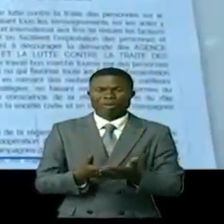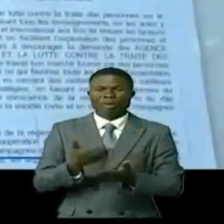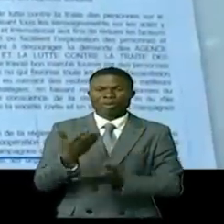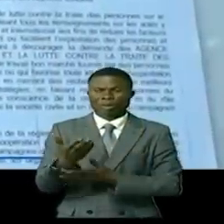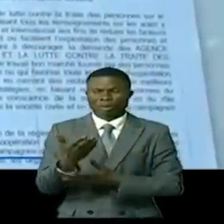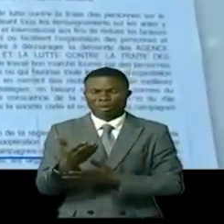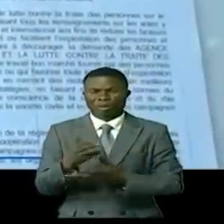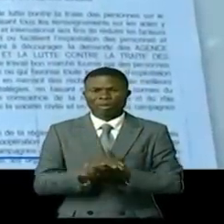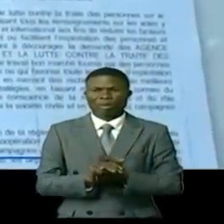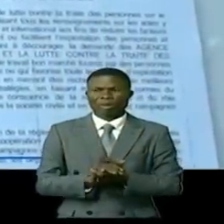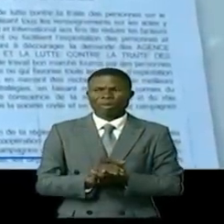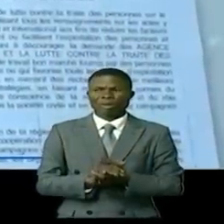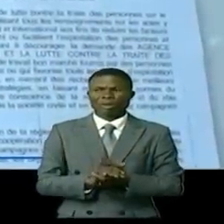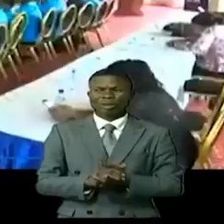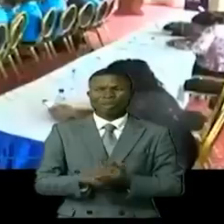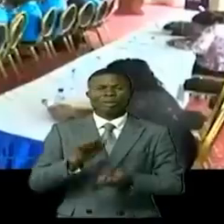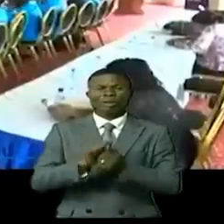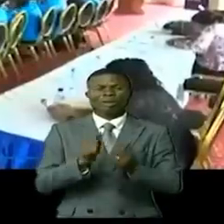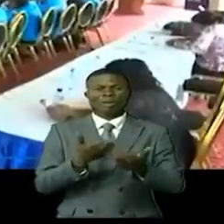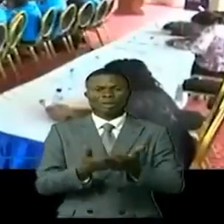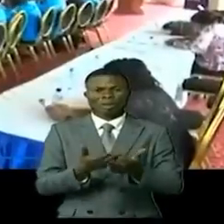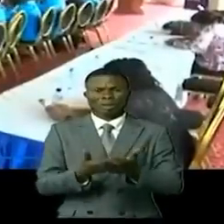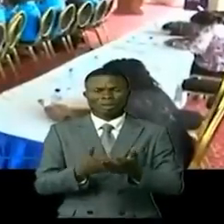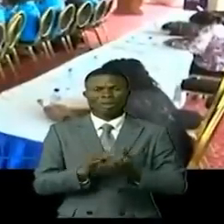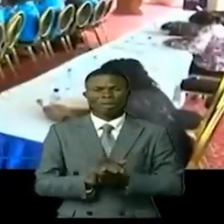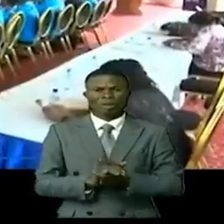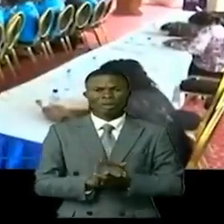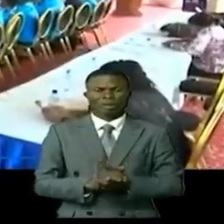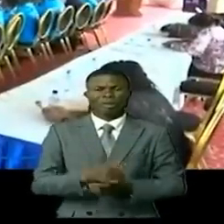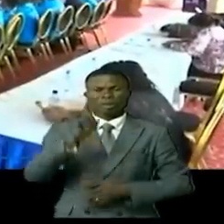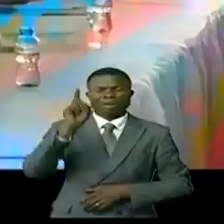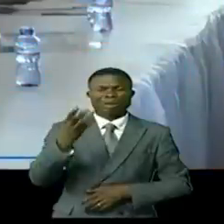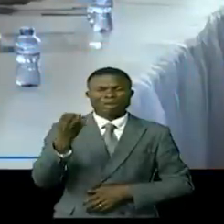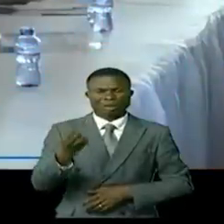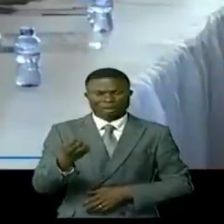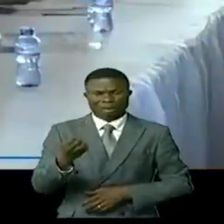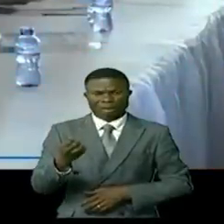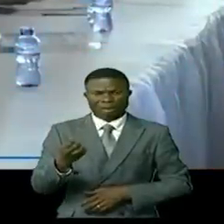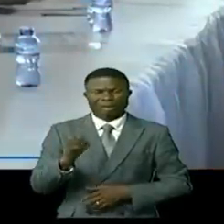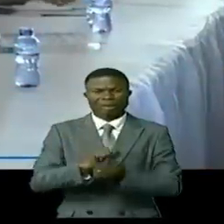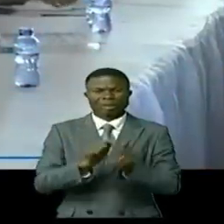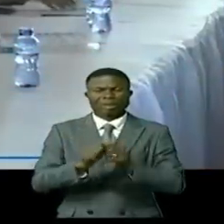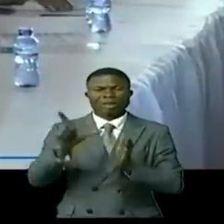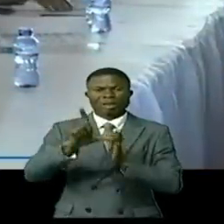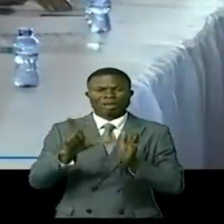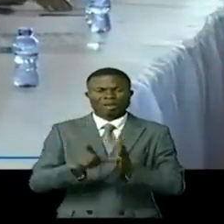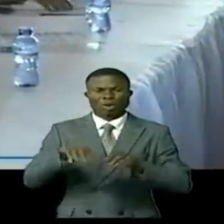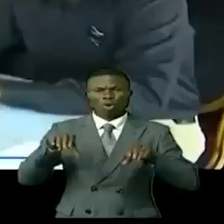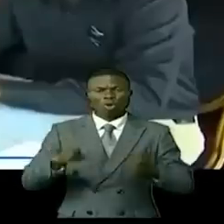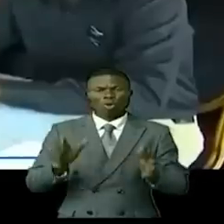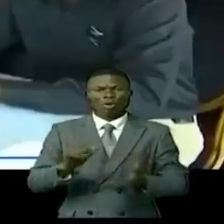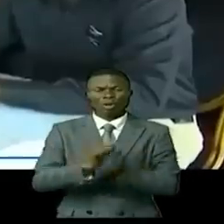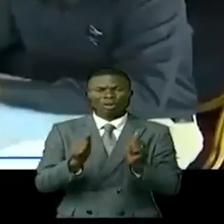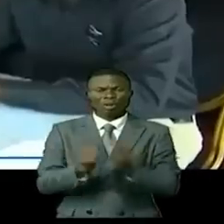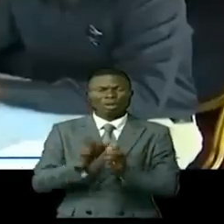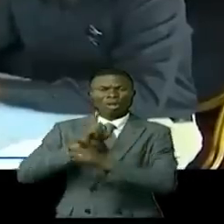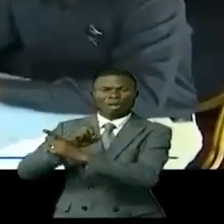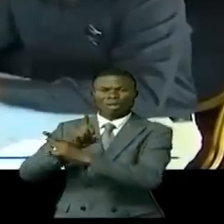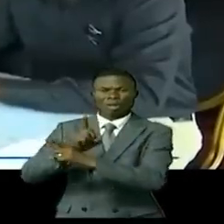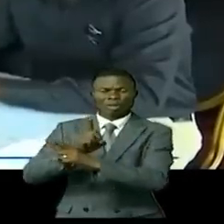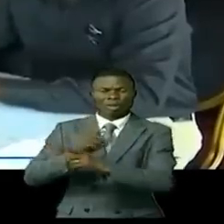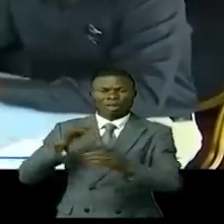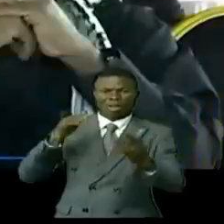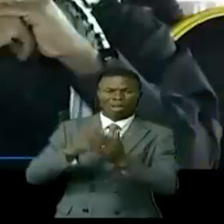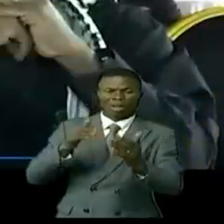loi modifiant et complétant le décret du 30 janvier 1940 portant code pénal congolais en matière de la prévention et la répression